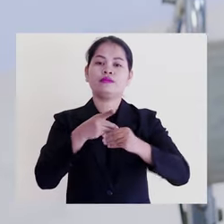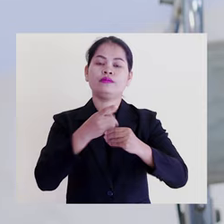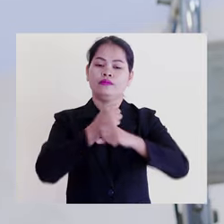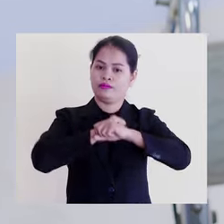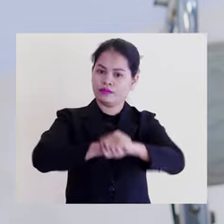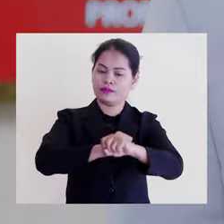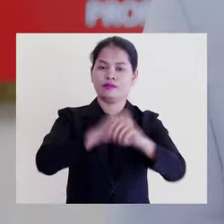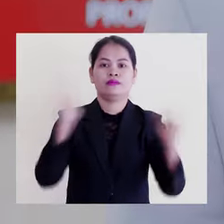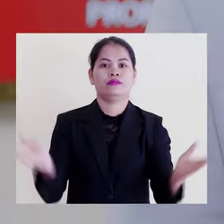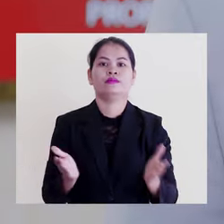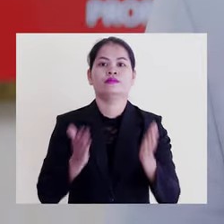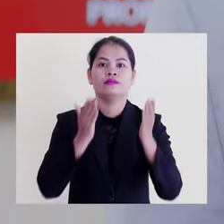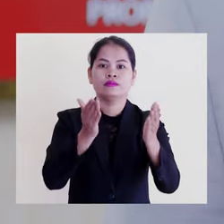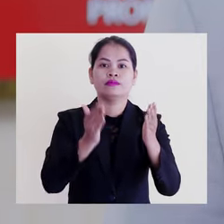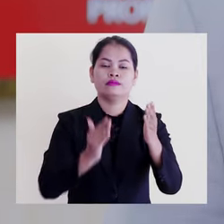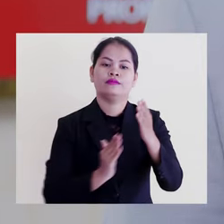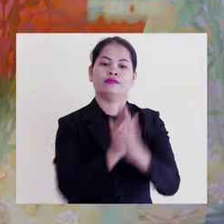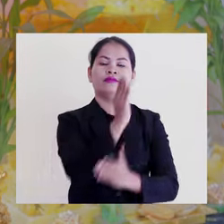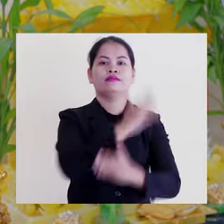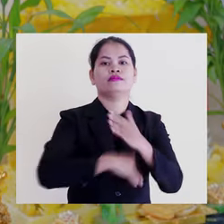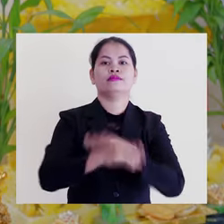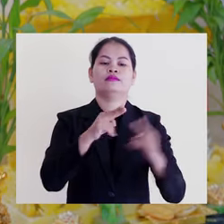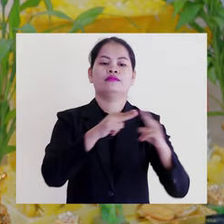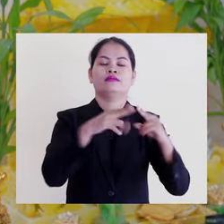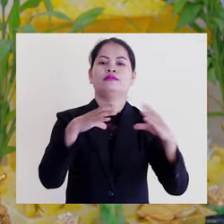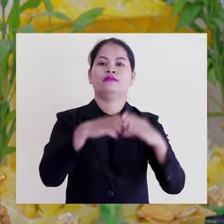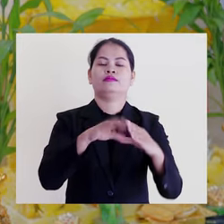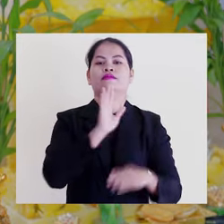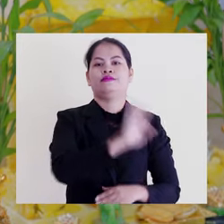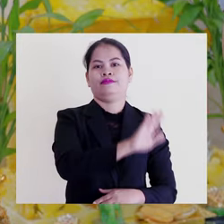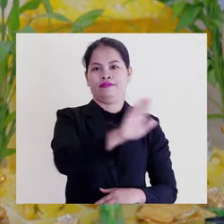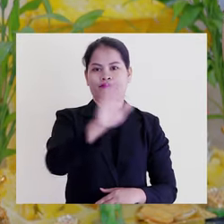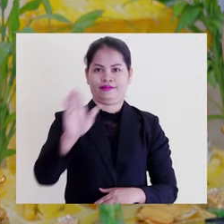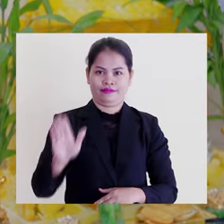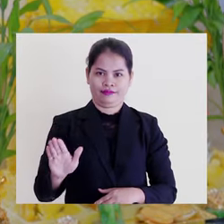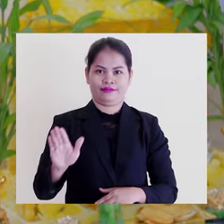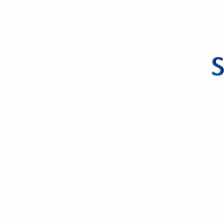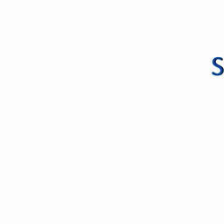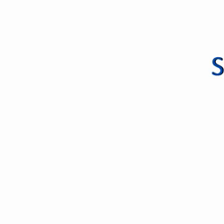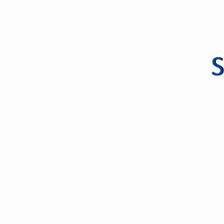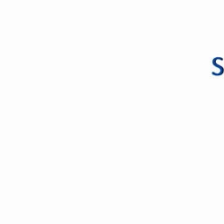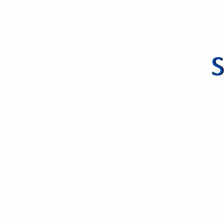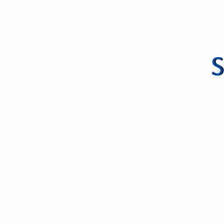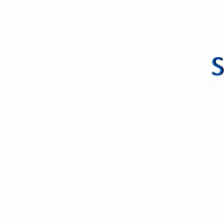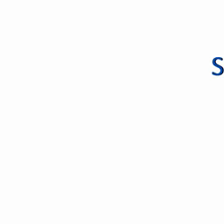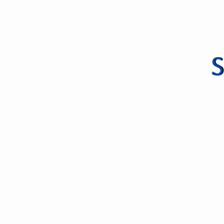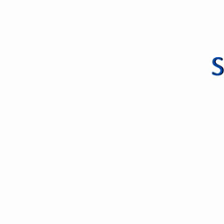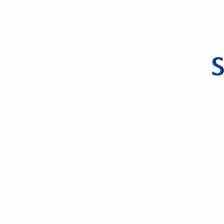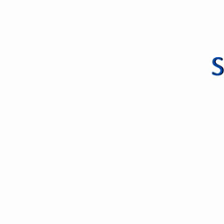ពីកិច្ចការពារនិងលើកកម្ពស់សិទ្ធិជនពិការ សង្គមសម្រាប់ទាំងអស់គ្នា